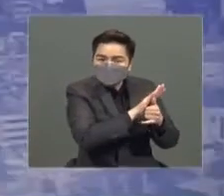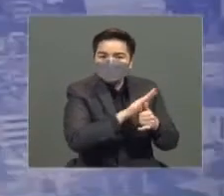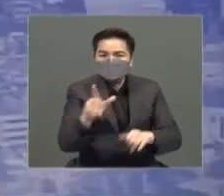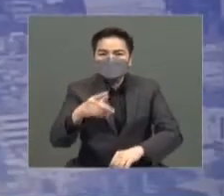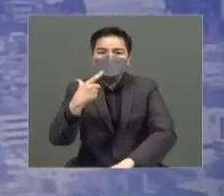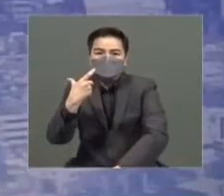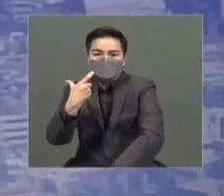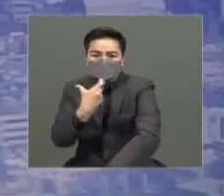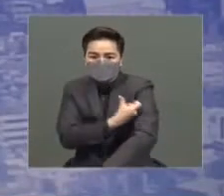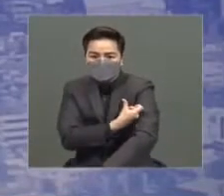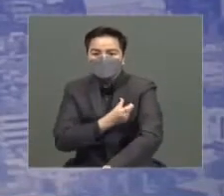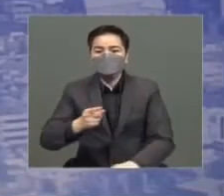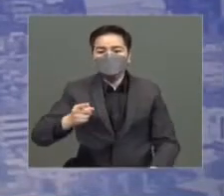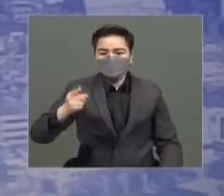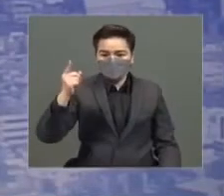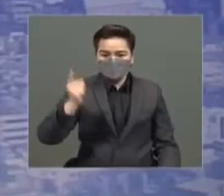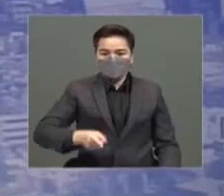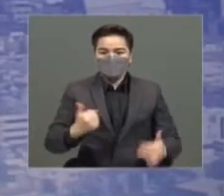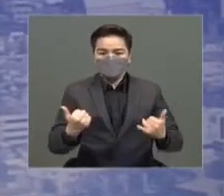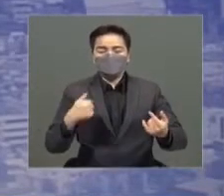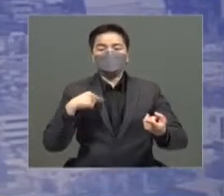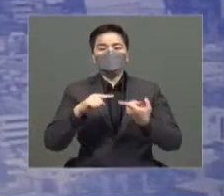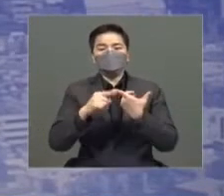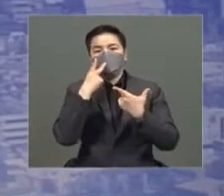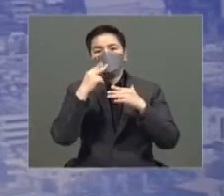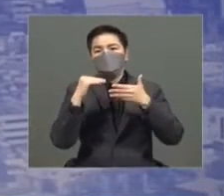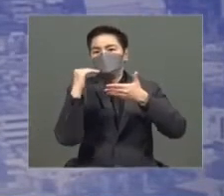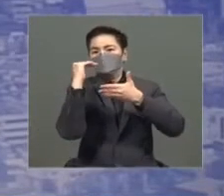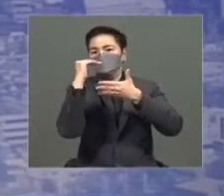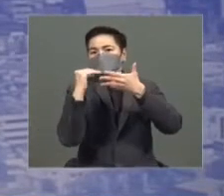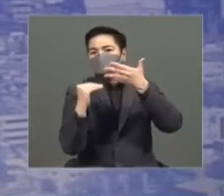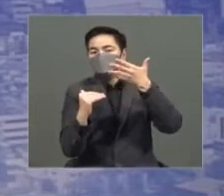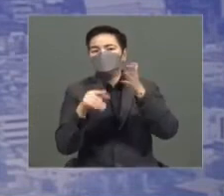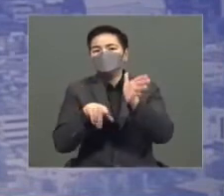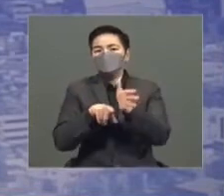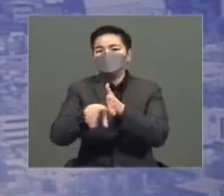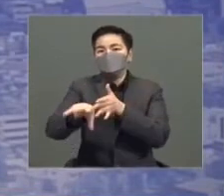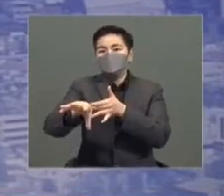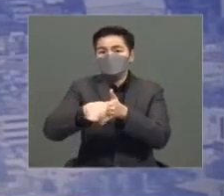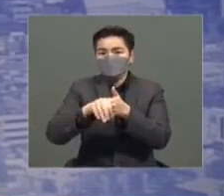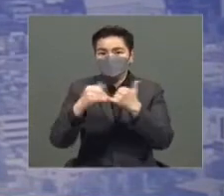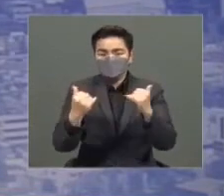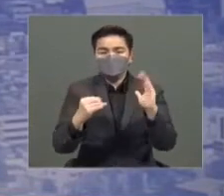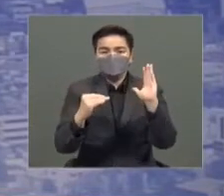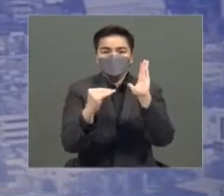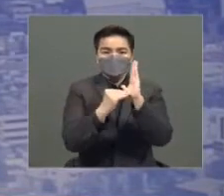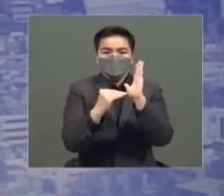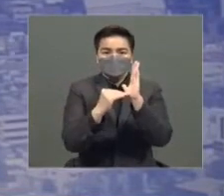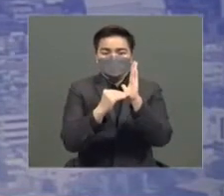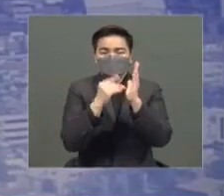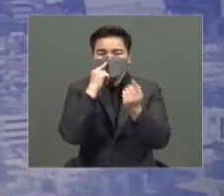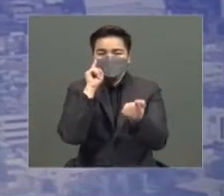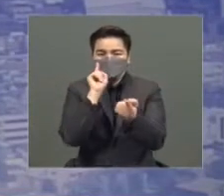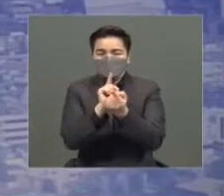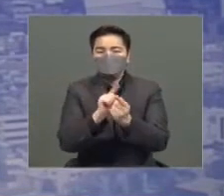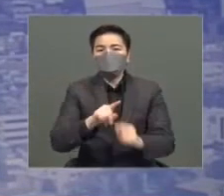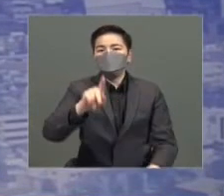การฉีดวัคซีนด้วยนะคะมาดูอันดับของการรายงานผู้ติดเชื้อวันนี้นะคะกทม.ตัวเลขยั